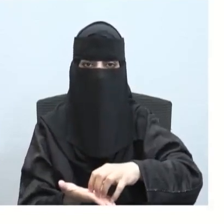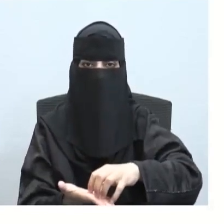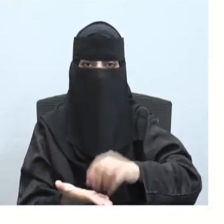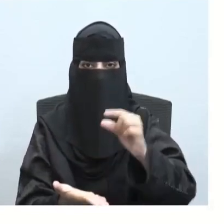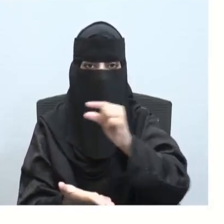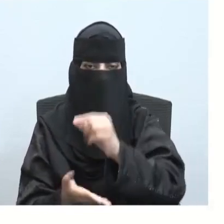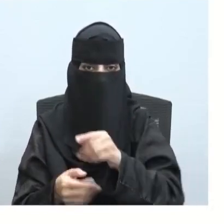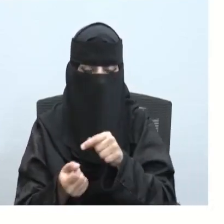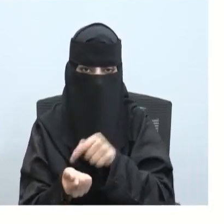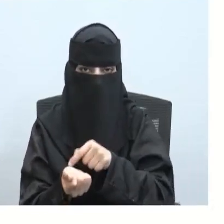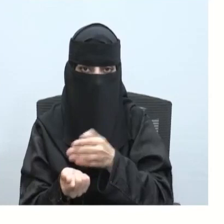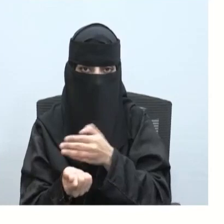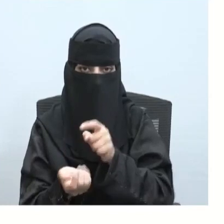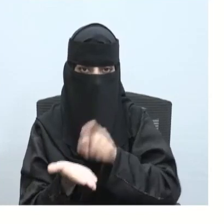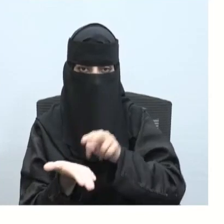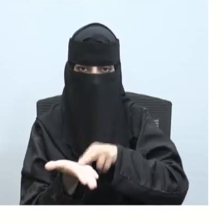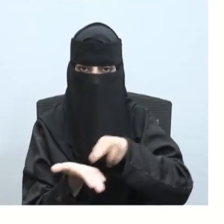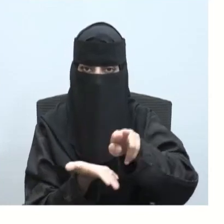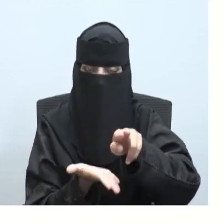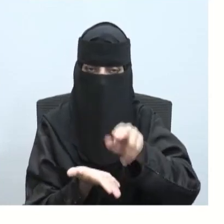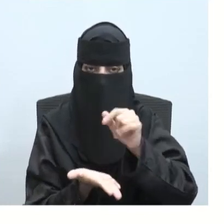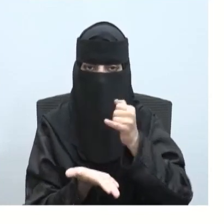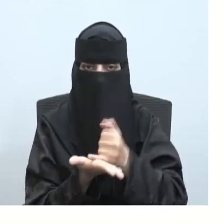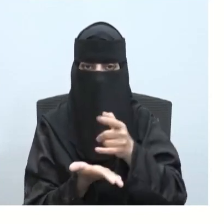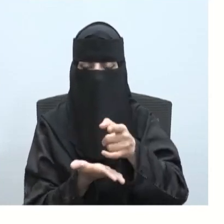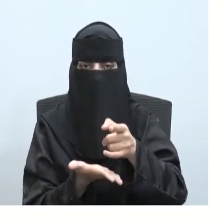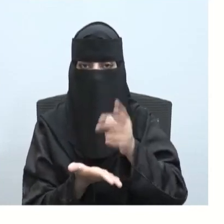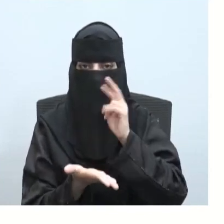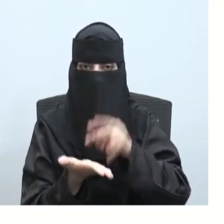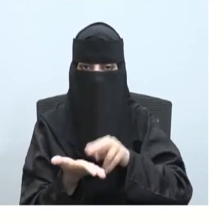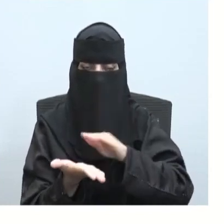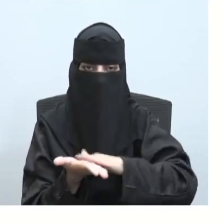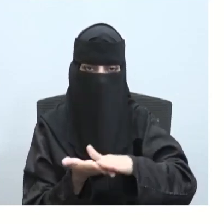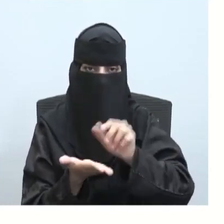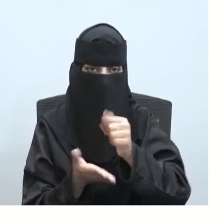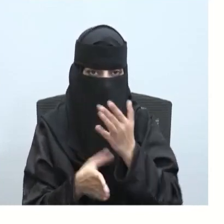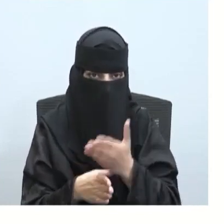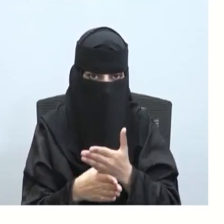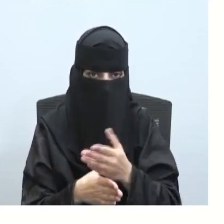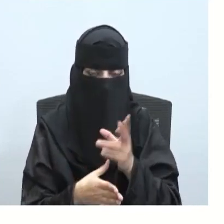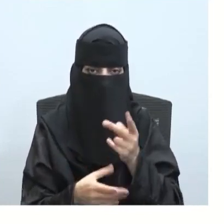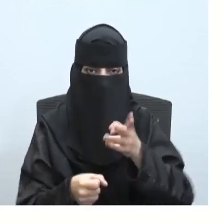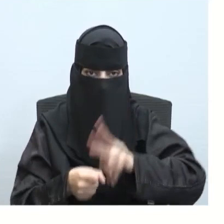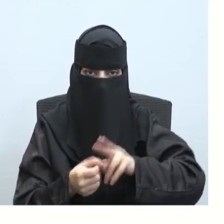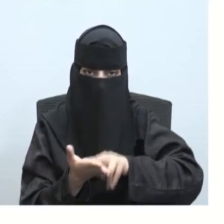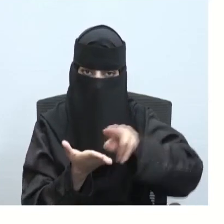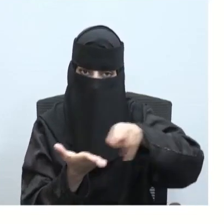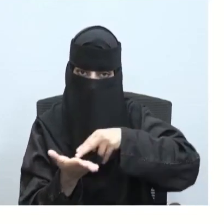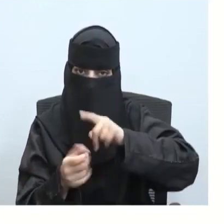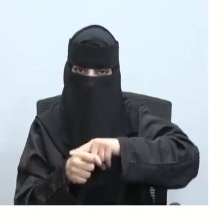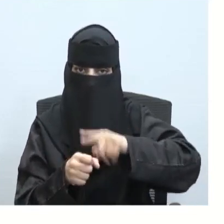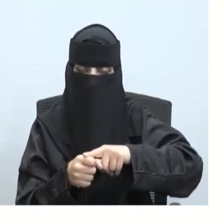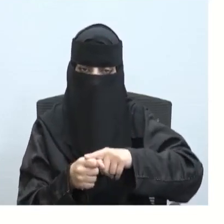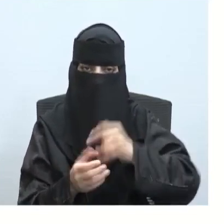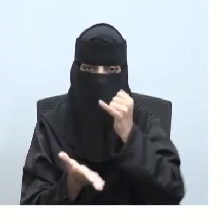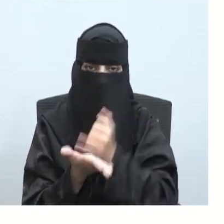العقد الطرفية يتم إرسال رسالة إلى البروكسي لتقوم بطباعة الفوروردينج أو إعادة إرسال إلى